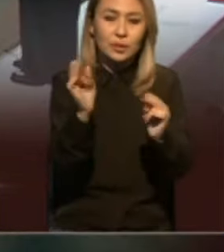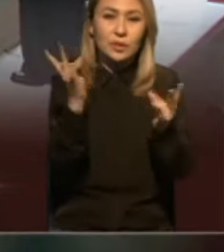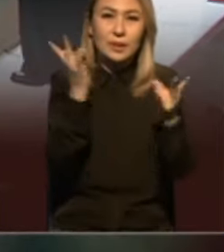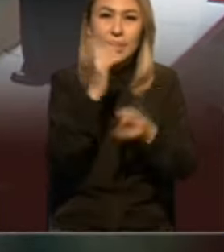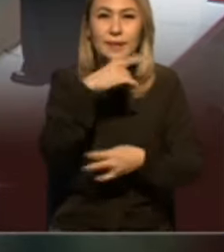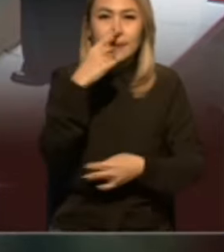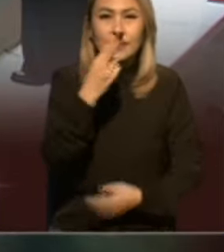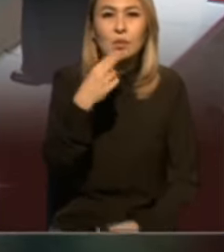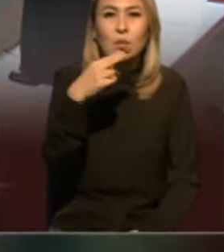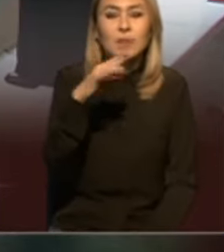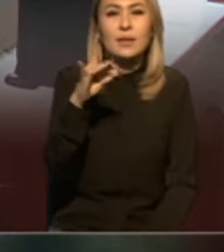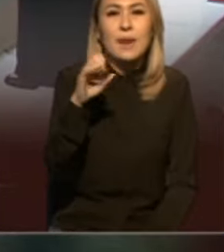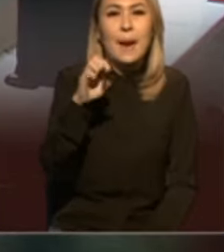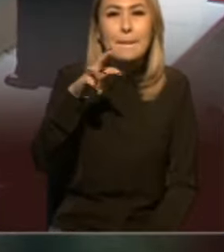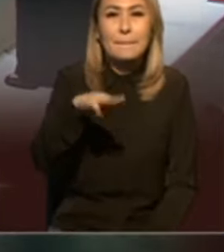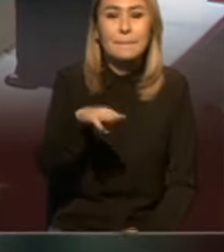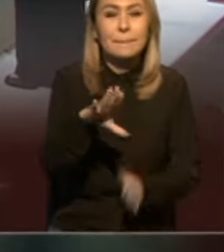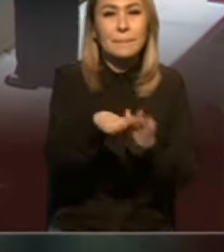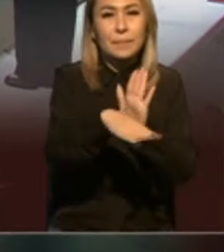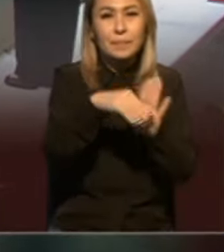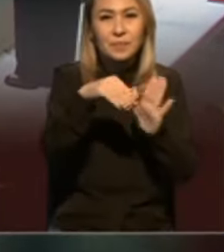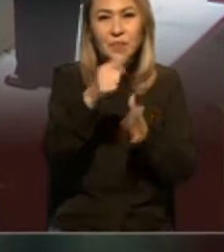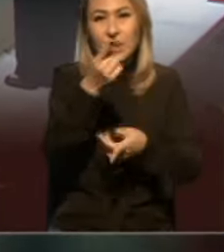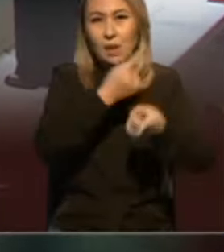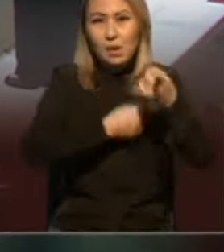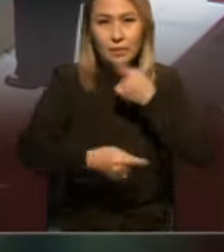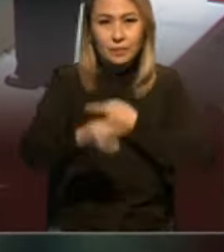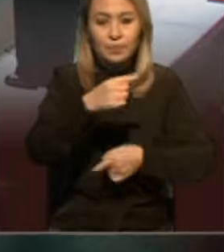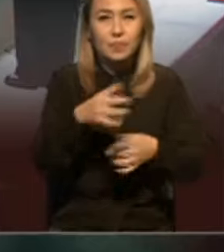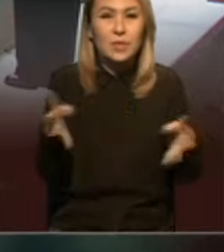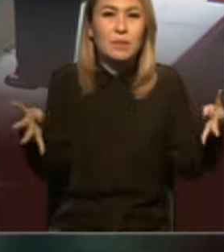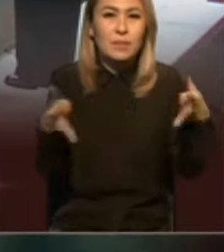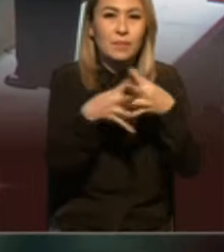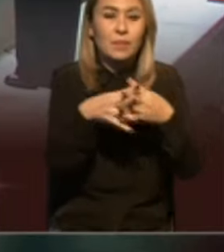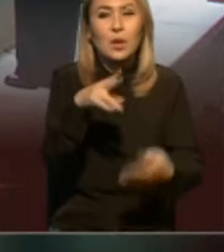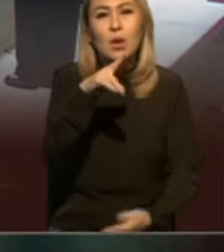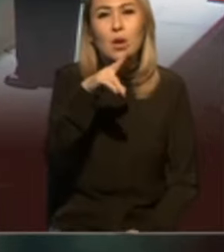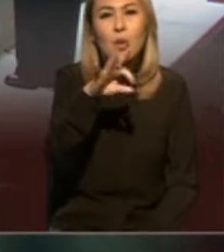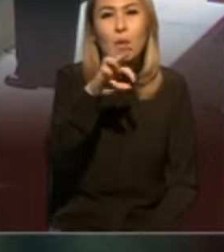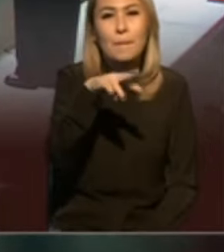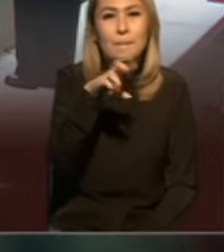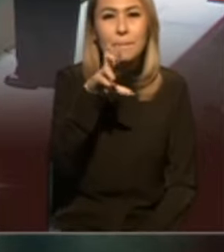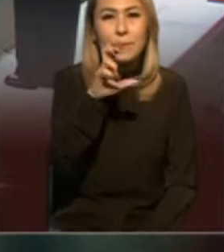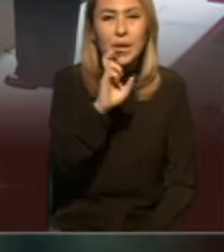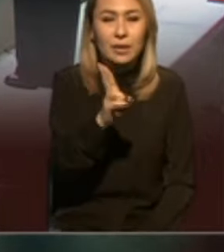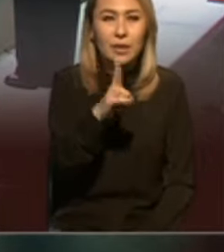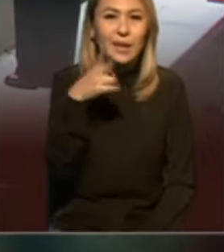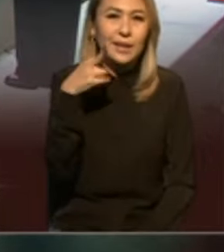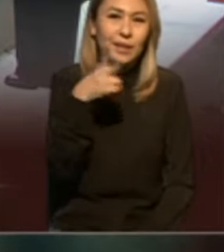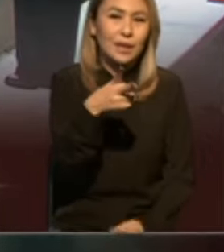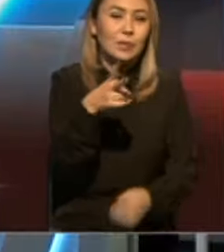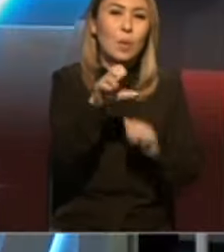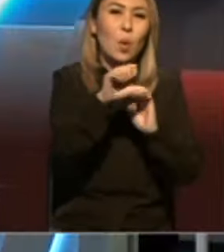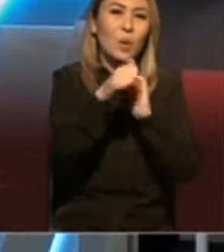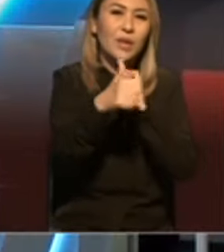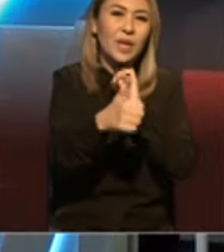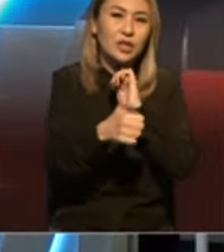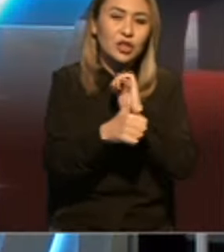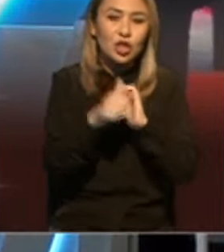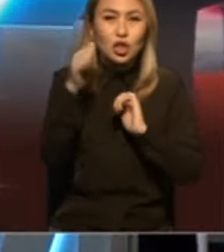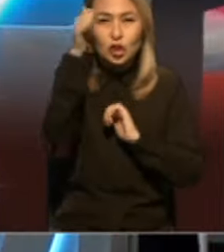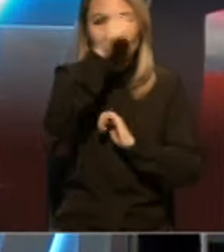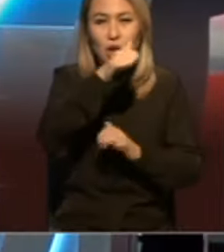Дональд Трамптың қайтадан президент болып сайлануы бұл ерекше бір камбэк, қайта оралу. Енді 2016 жылы бизнесмен,